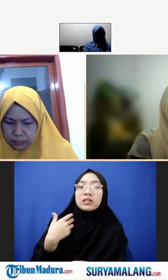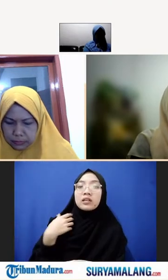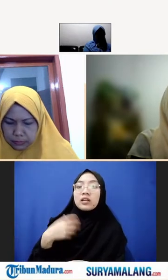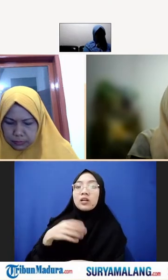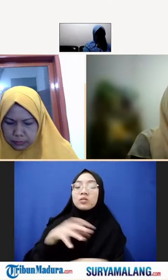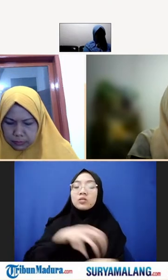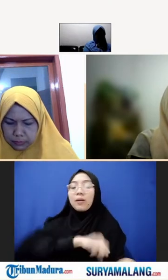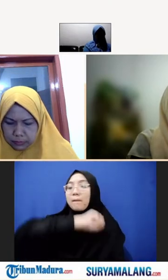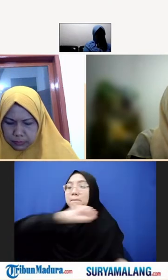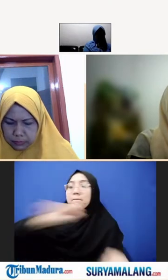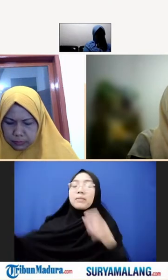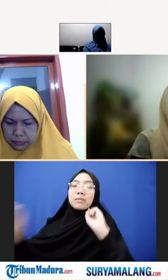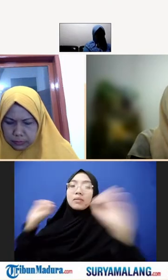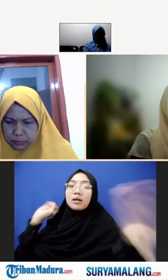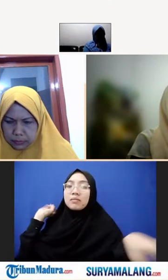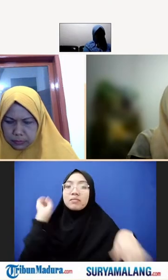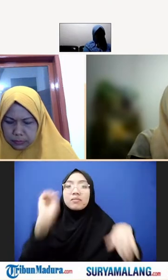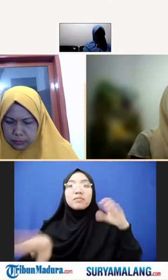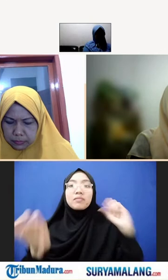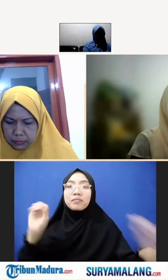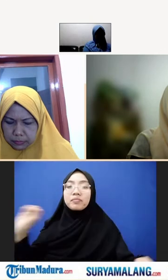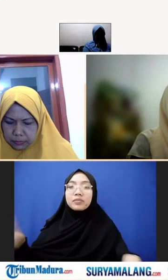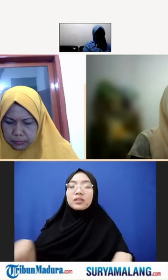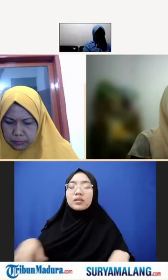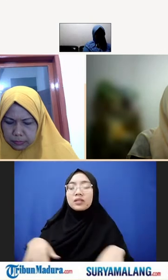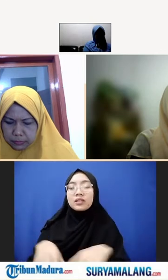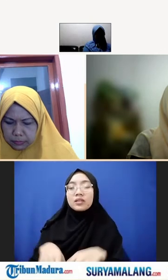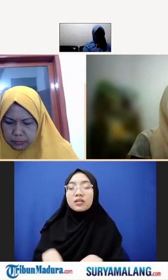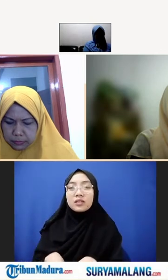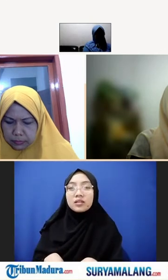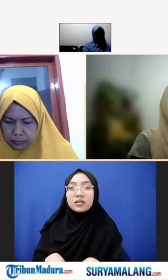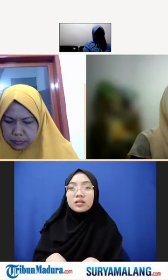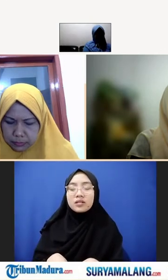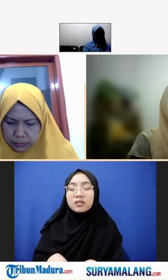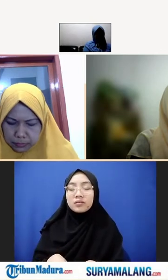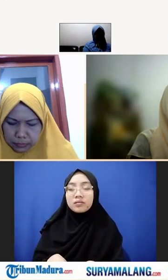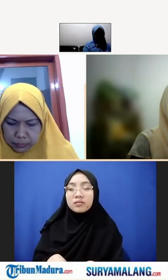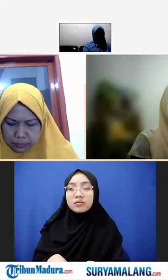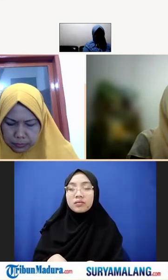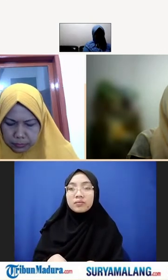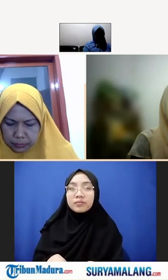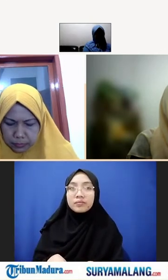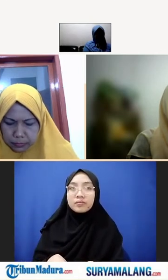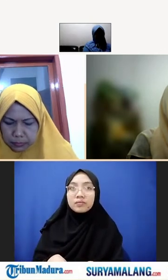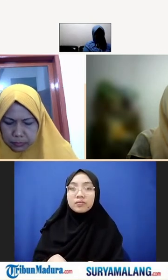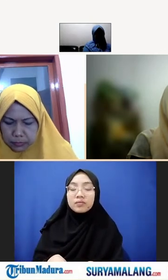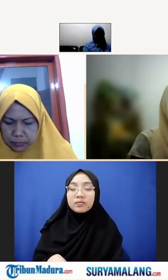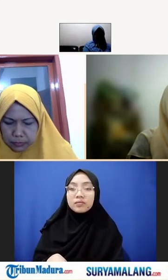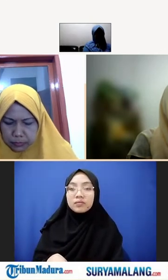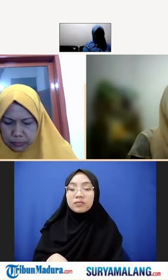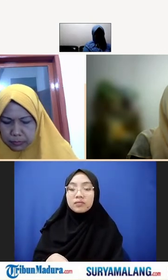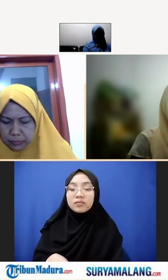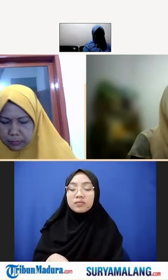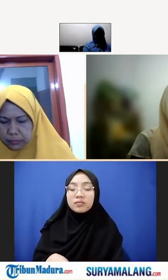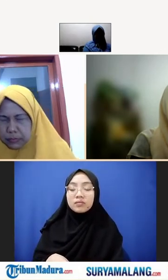tuh, dilempar sofa di ini kan. Nah ini